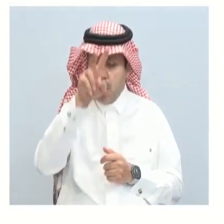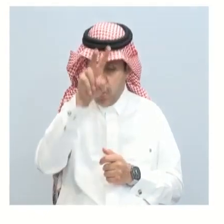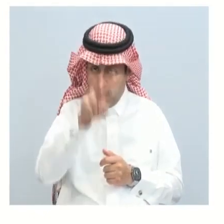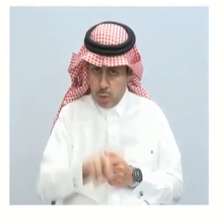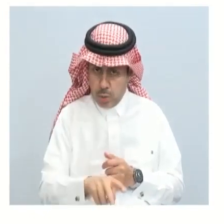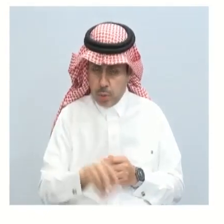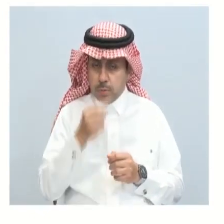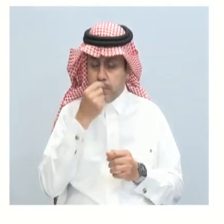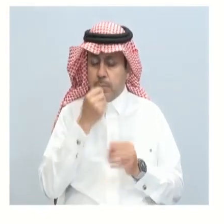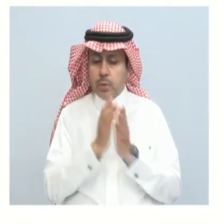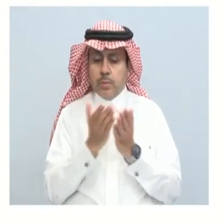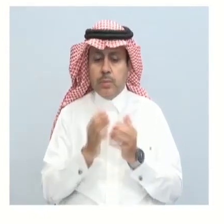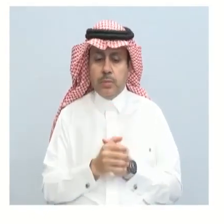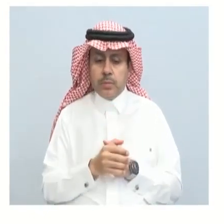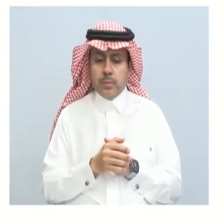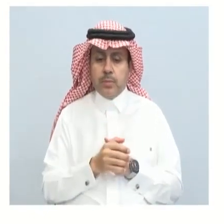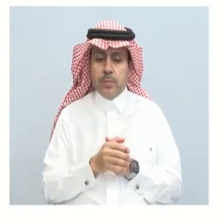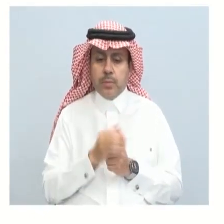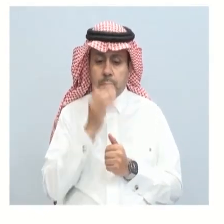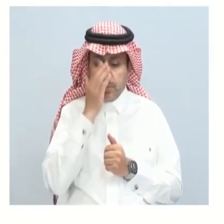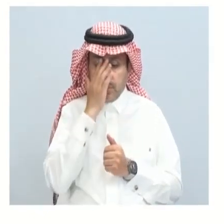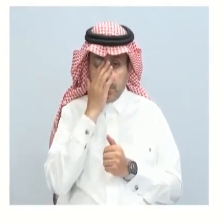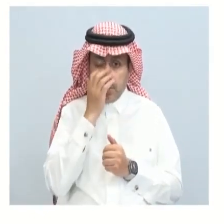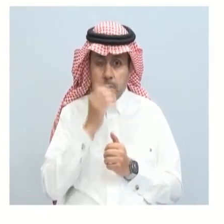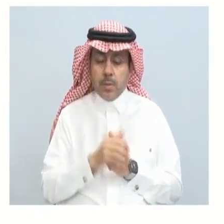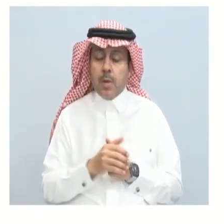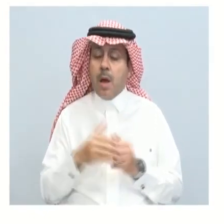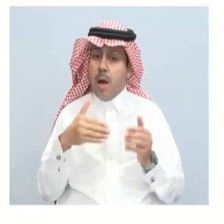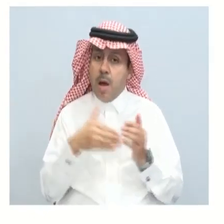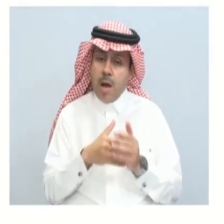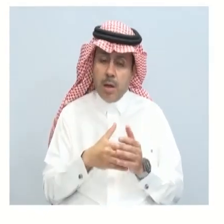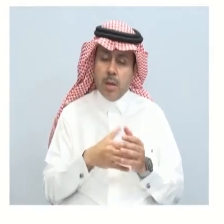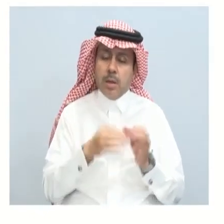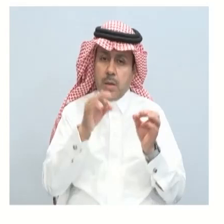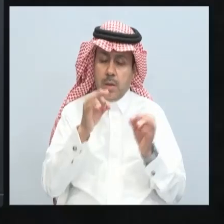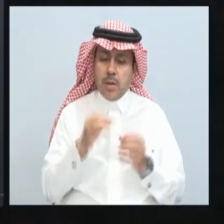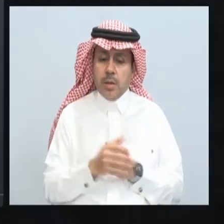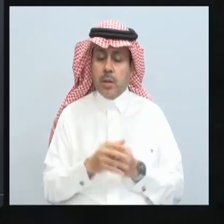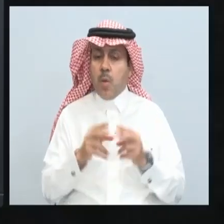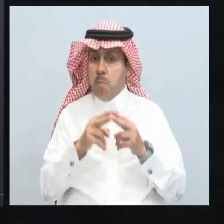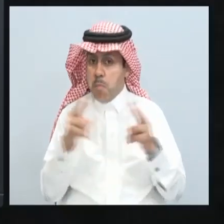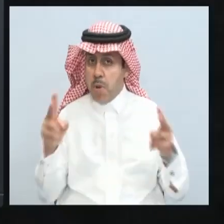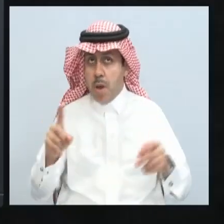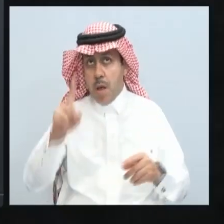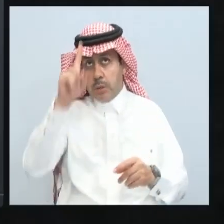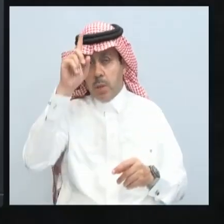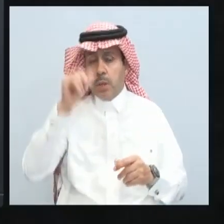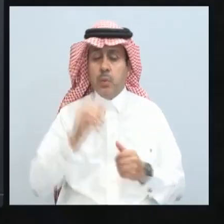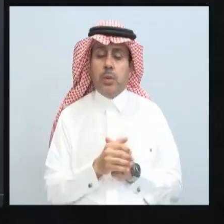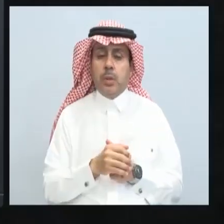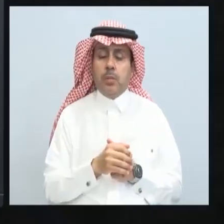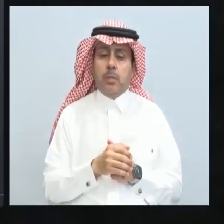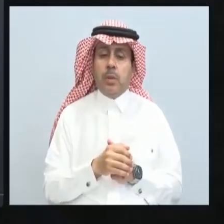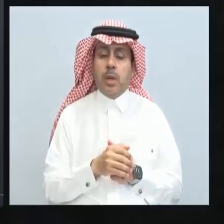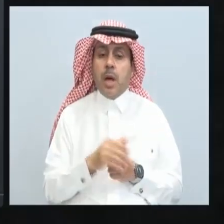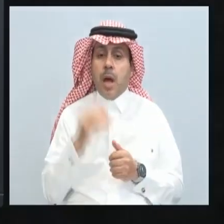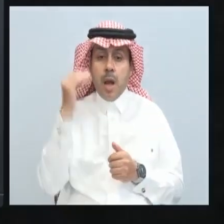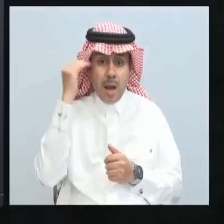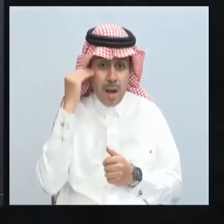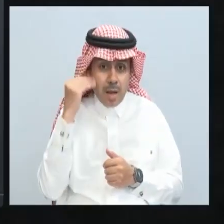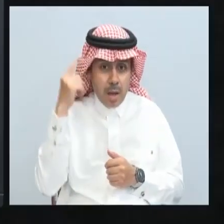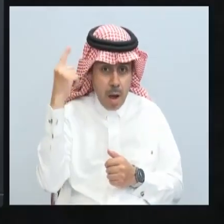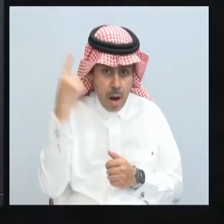وبناتكم واخواتكم الى اخر هذه الايه التي فصل ربنا جل وعلا فيها